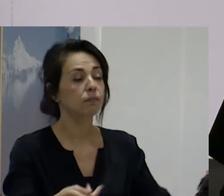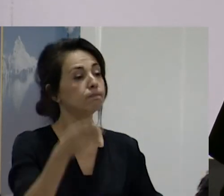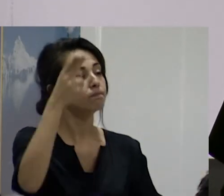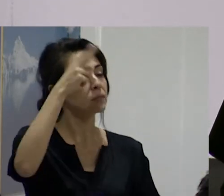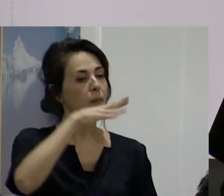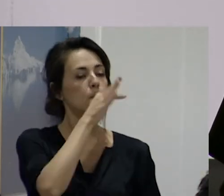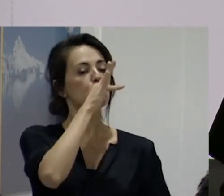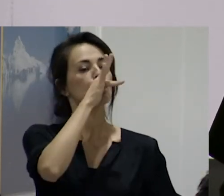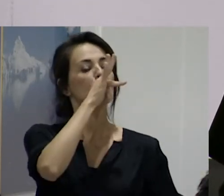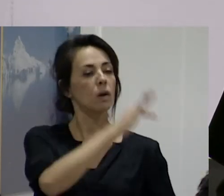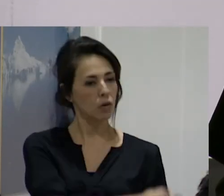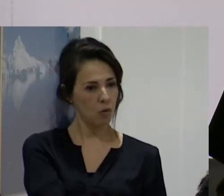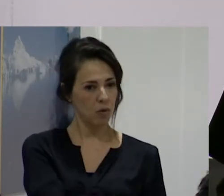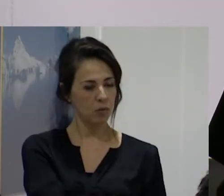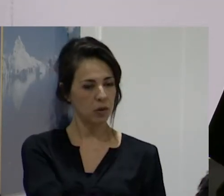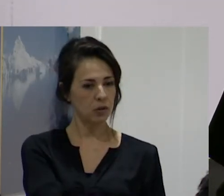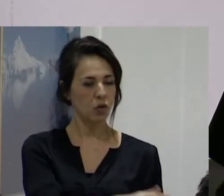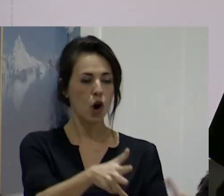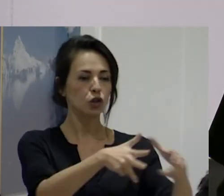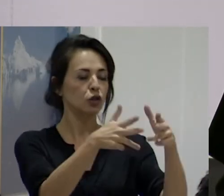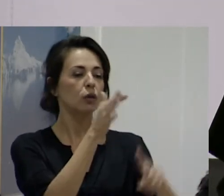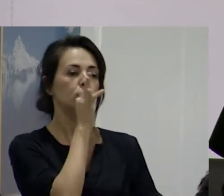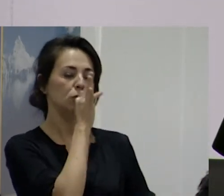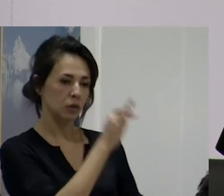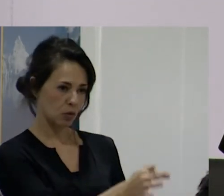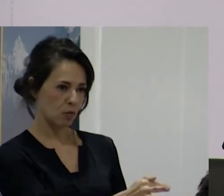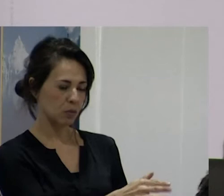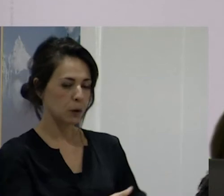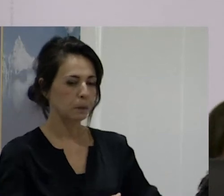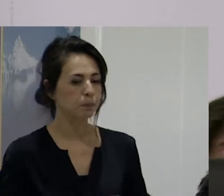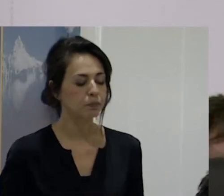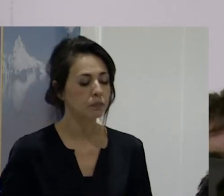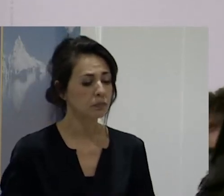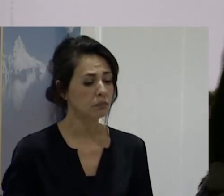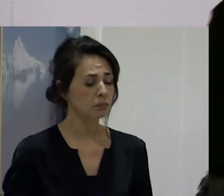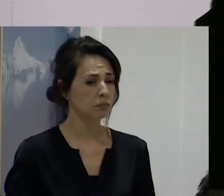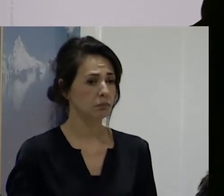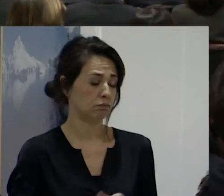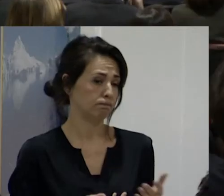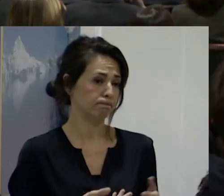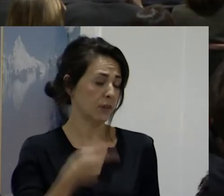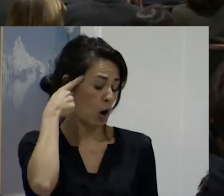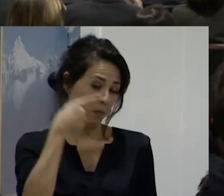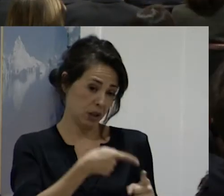compromís, el nostre vincle amb la societat i amb la ciutadania. Forma part de la nostra missió.